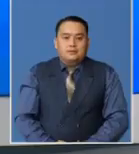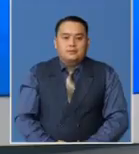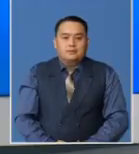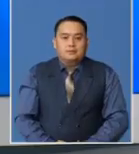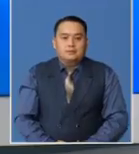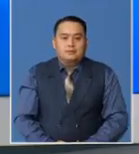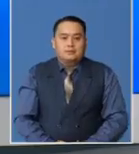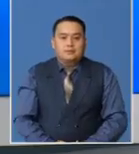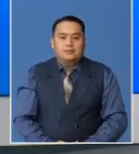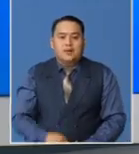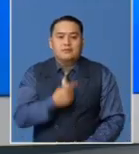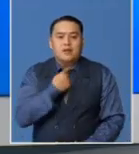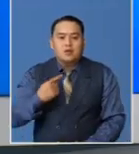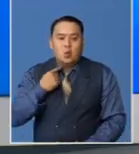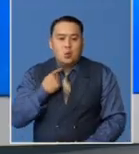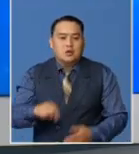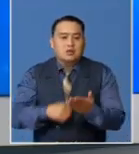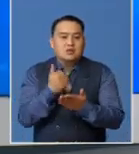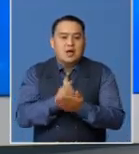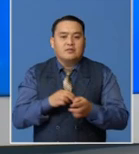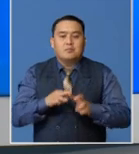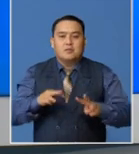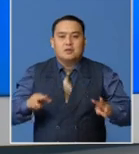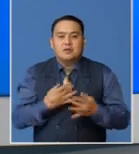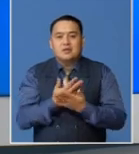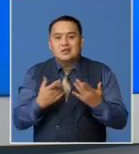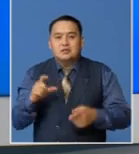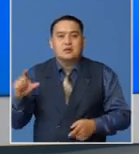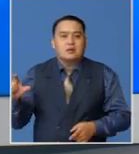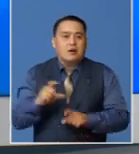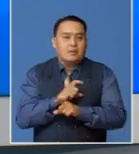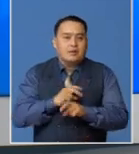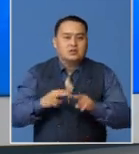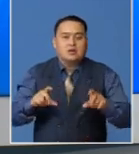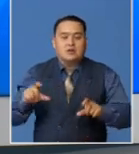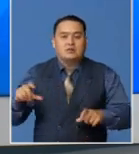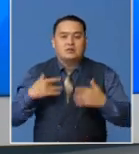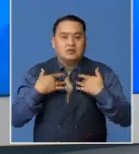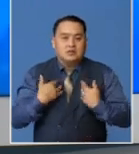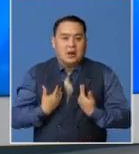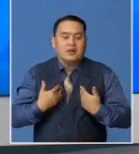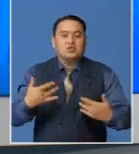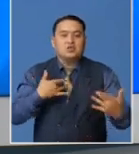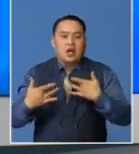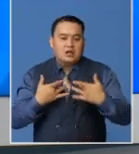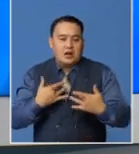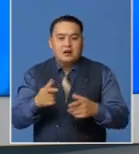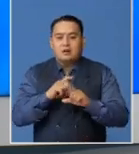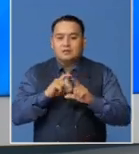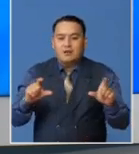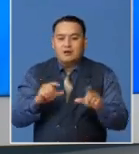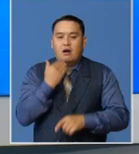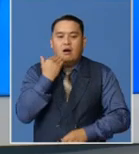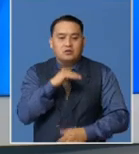в областном центре глава кабмина объехал ряд объектов оценил новый драматический театр boka jan сагинтаев отметил